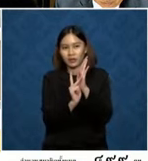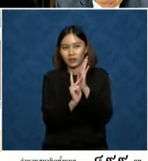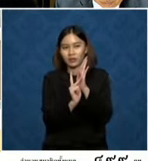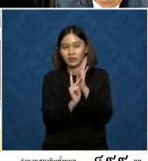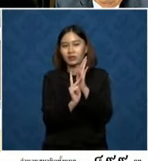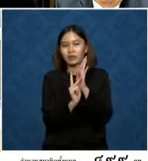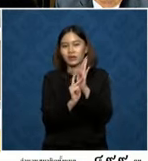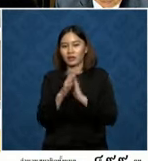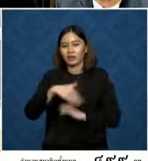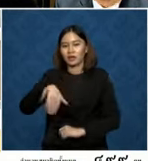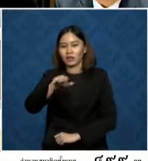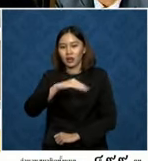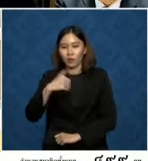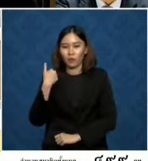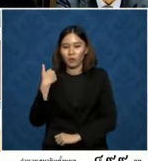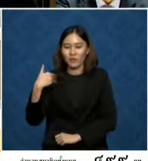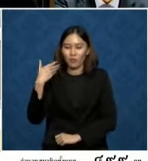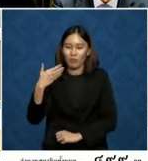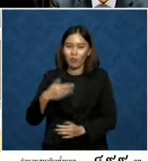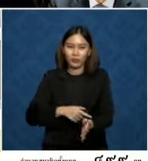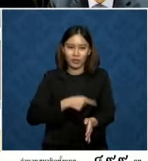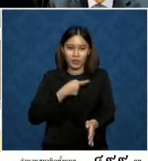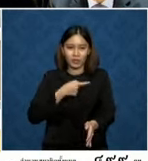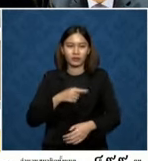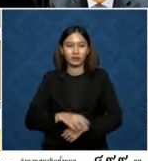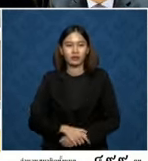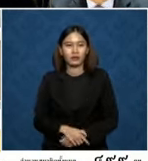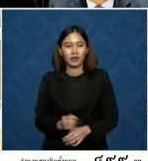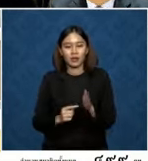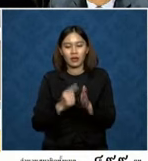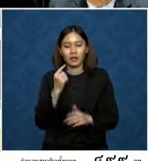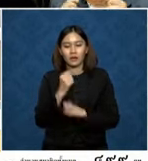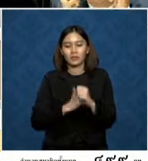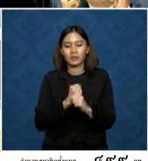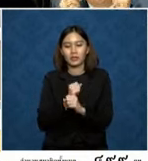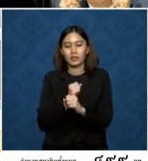ซึ่งเราใช้มาเป็นเวลานานตั้งแต่ปี